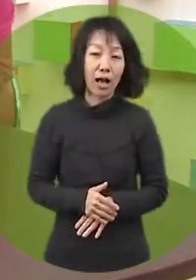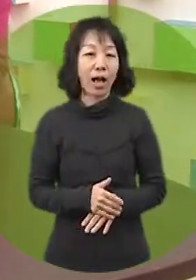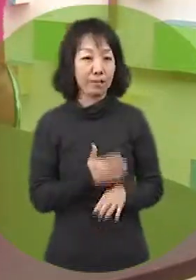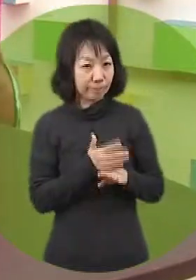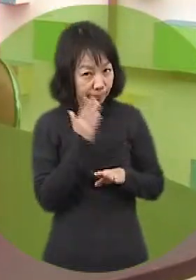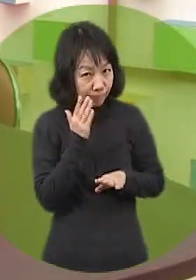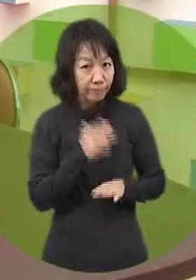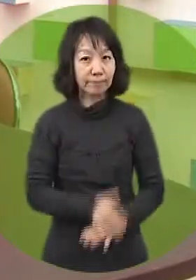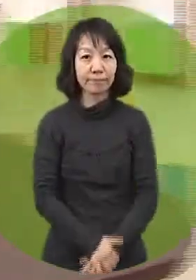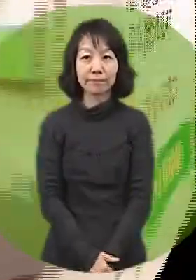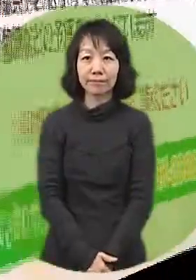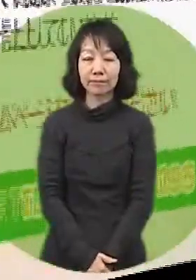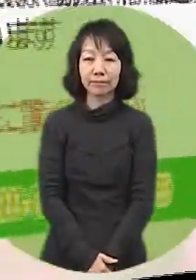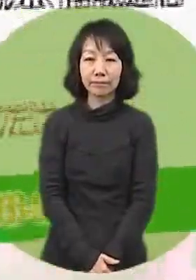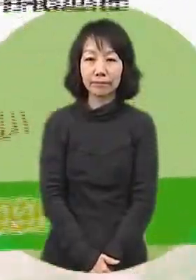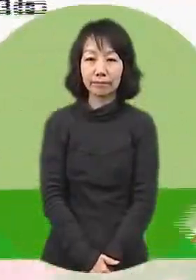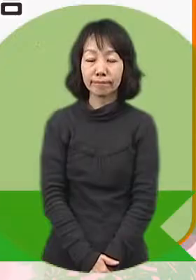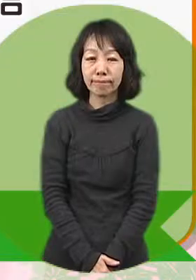ございました。